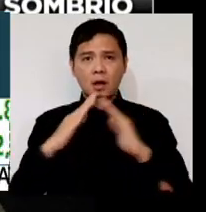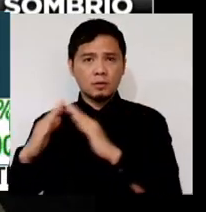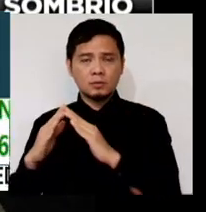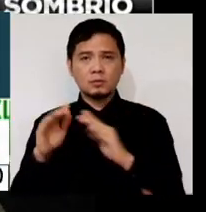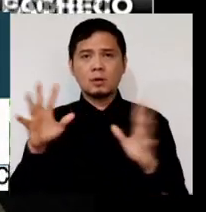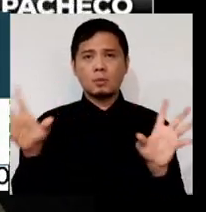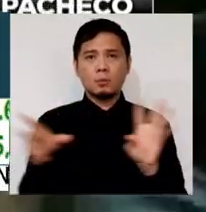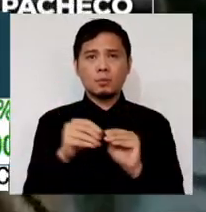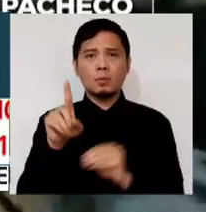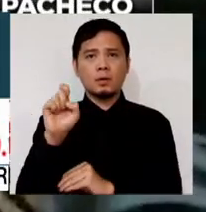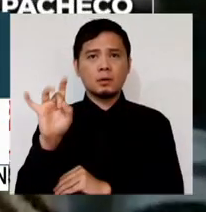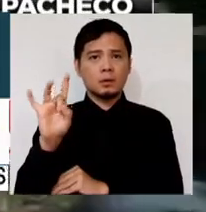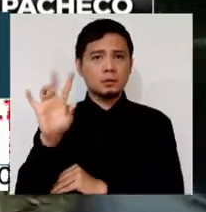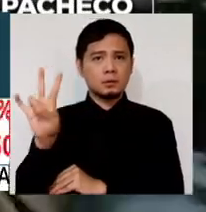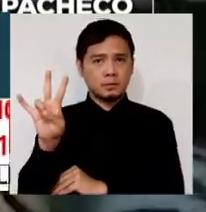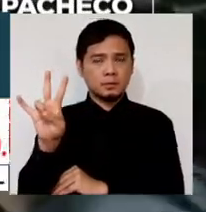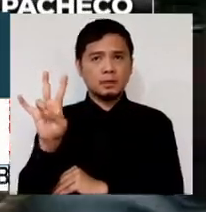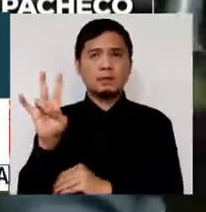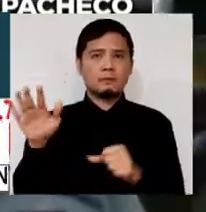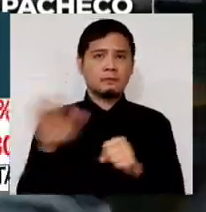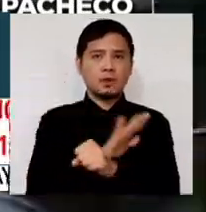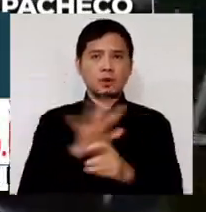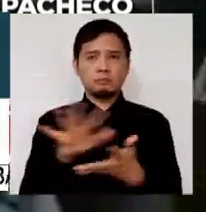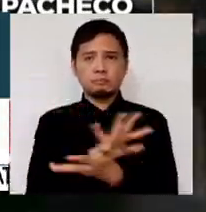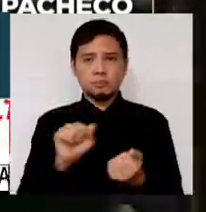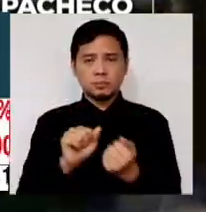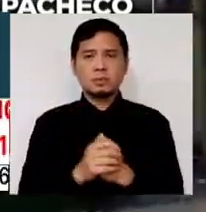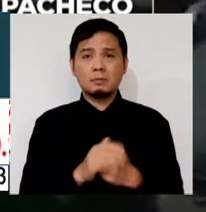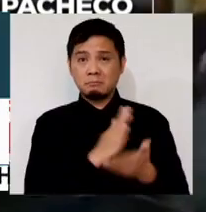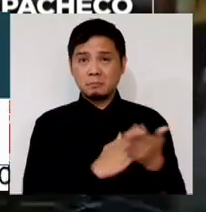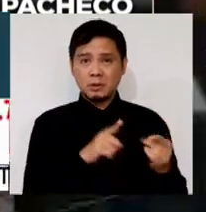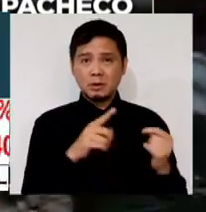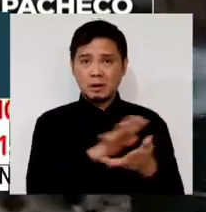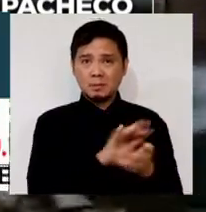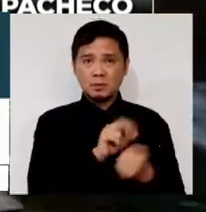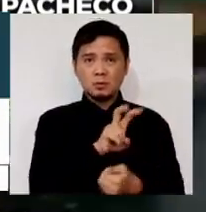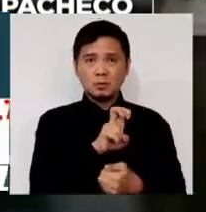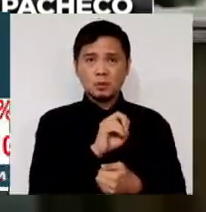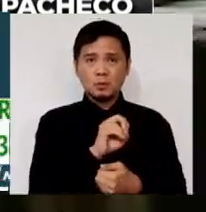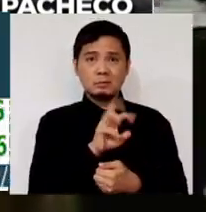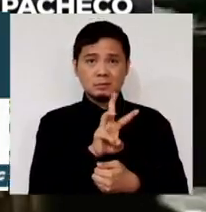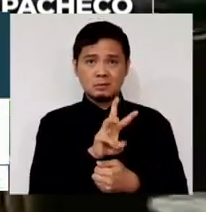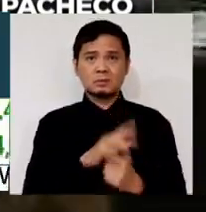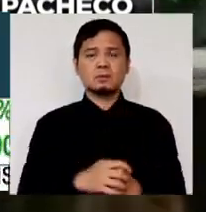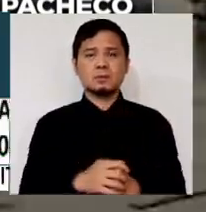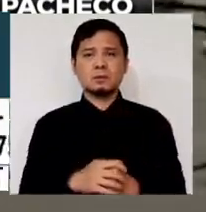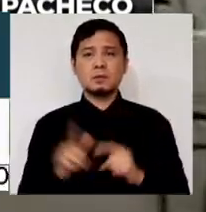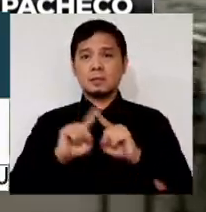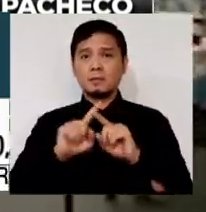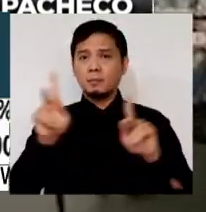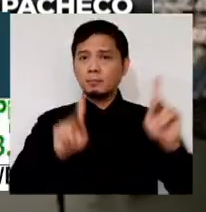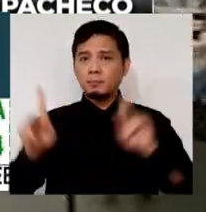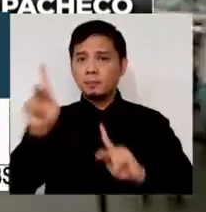ang totally damaged. Ang partial, 236. Patuloy pa rin kami, yung mga tauhan namin sa PDRM